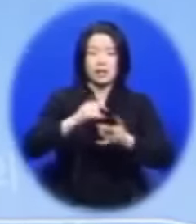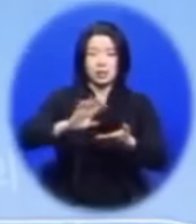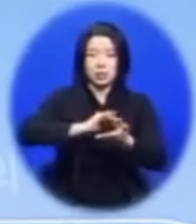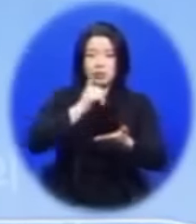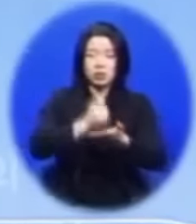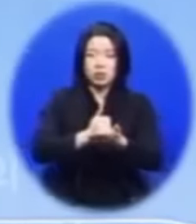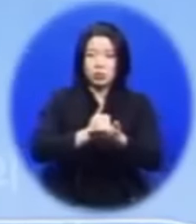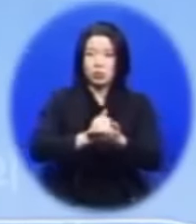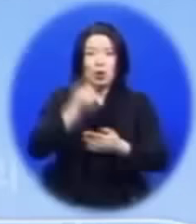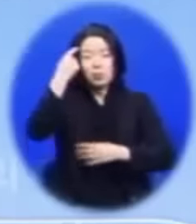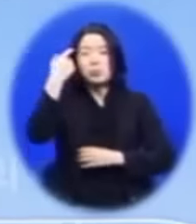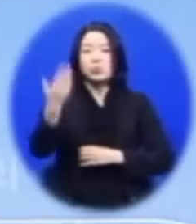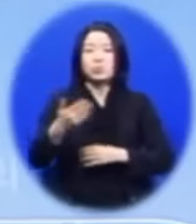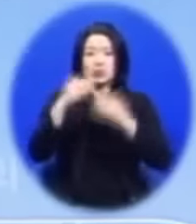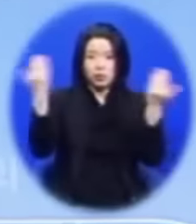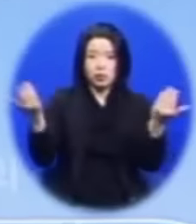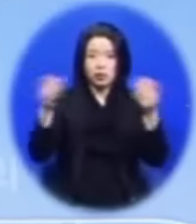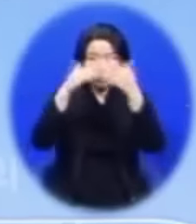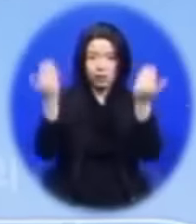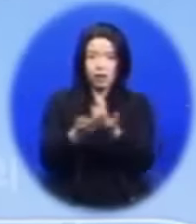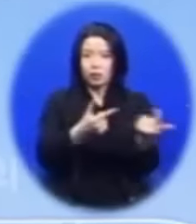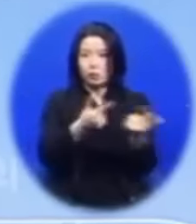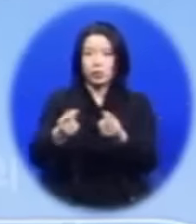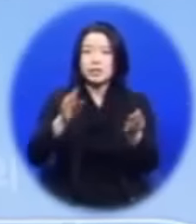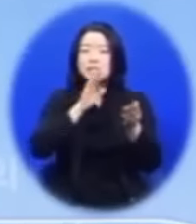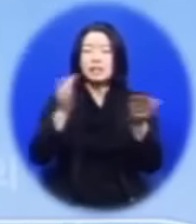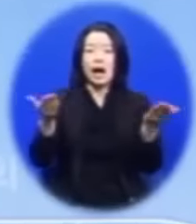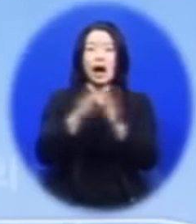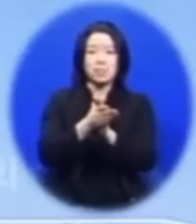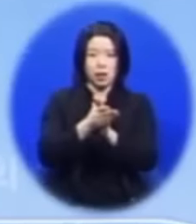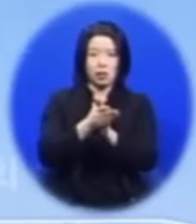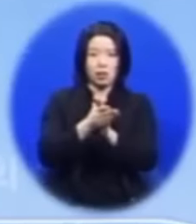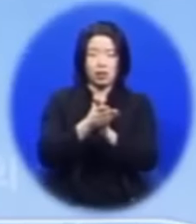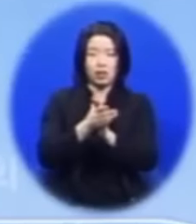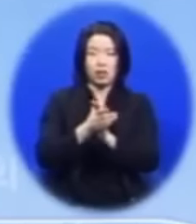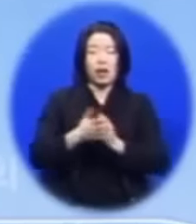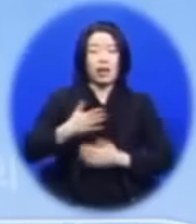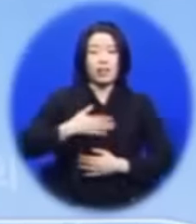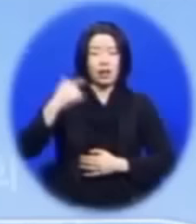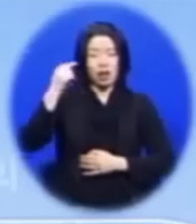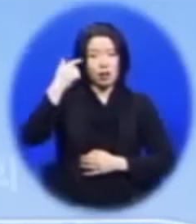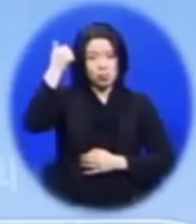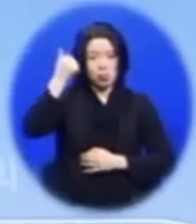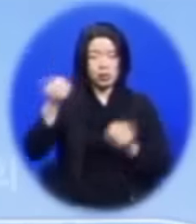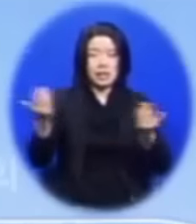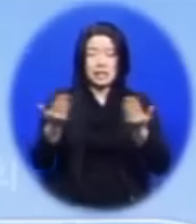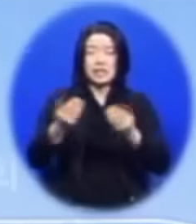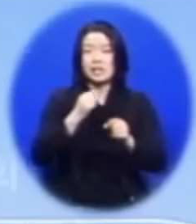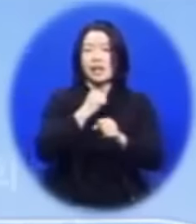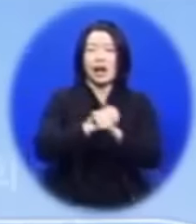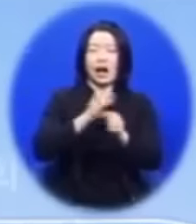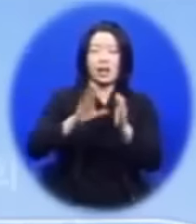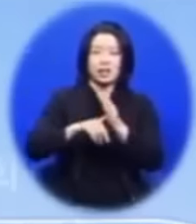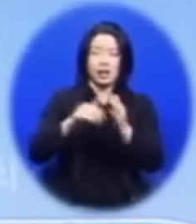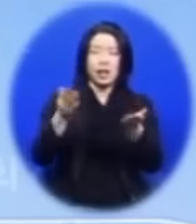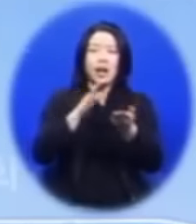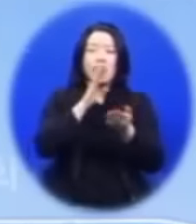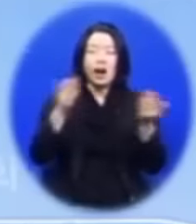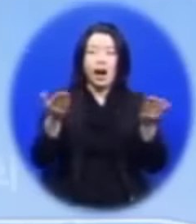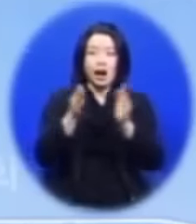아인 걸 물 다 아할 줄 알고 제가 목회하면서 성도들이 아멘하는 걸 다